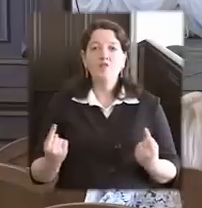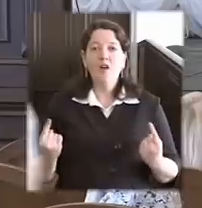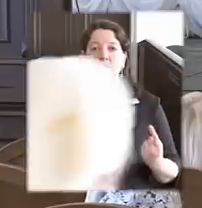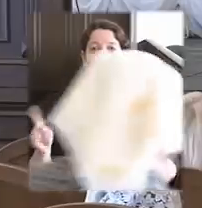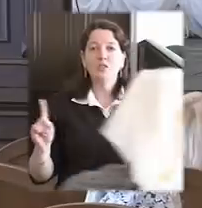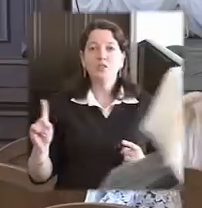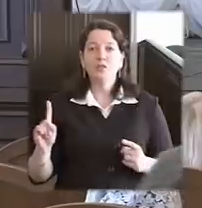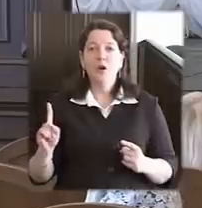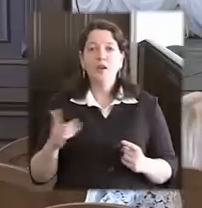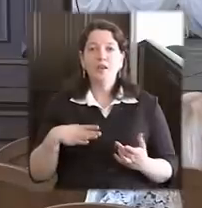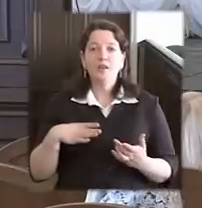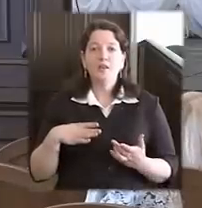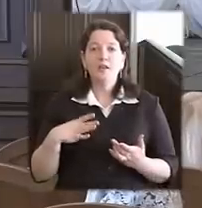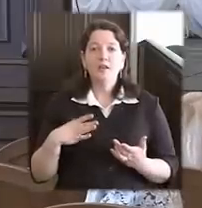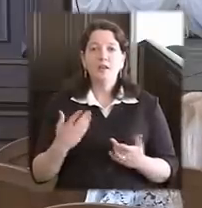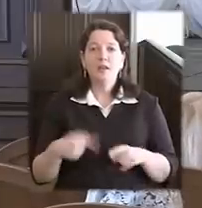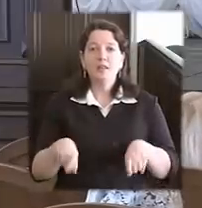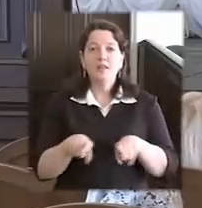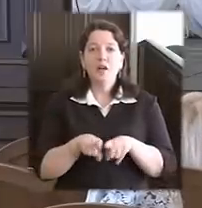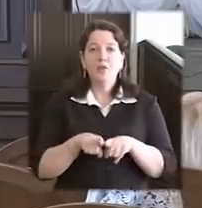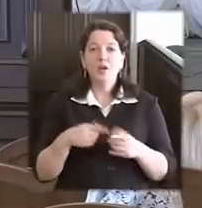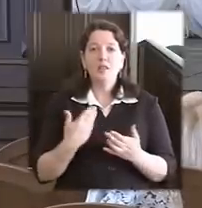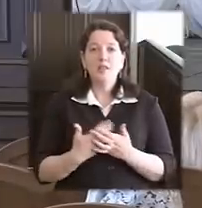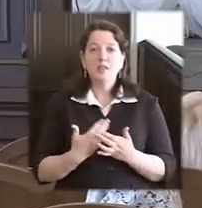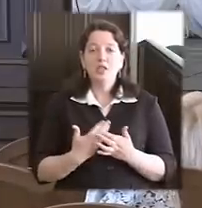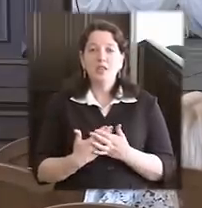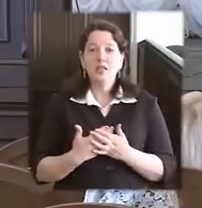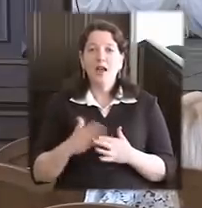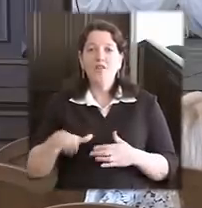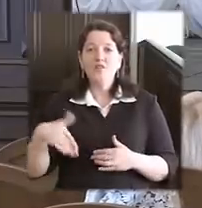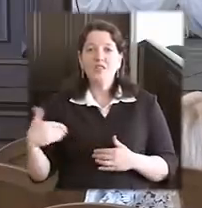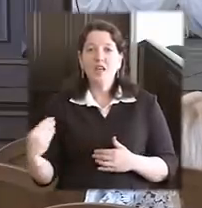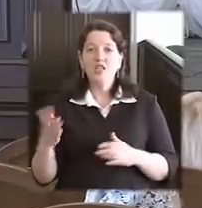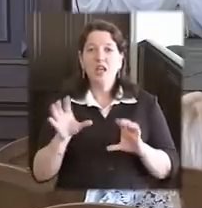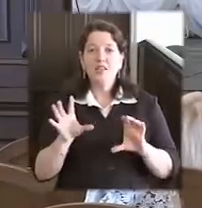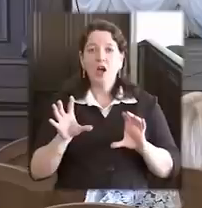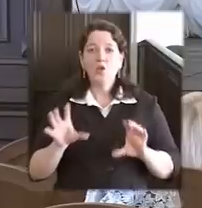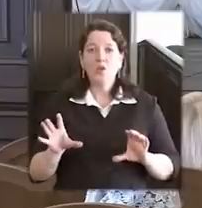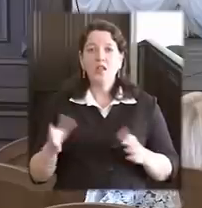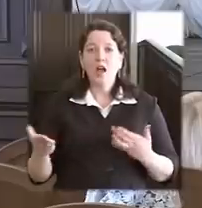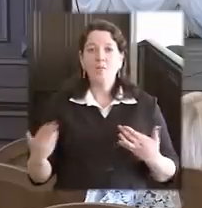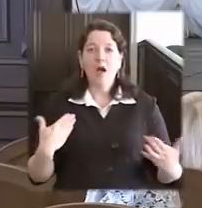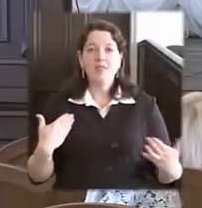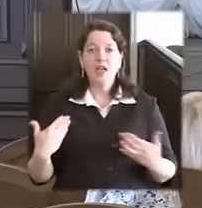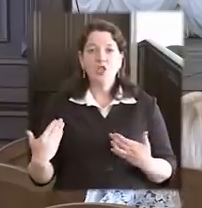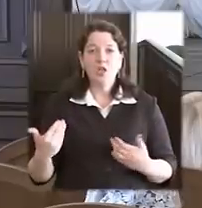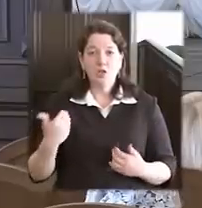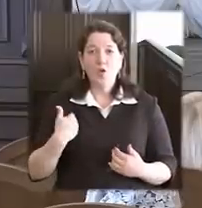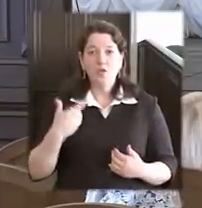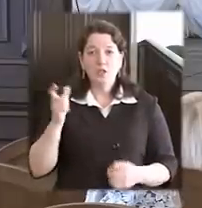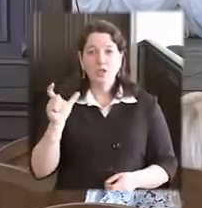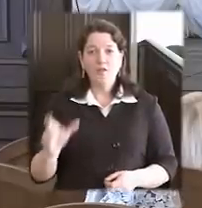Какая суть? Юридические законы чем характеризуются? Это внешние законы по отношению к нам. И если